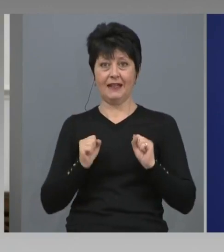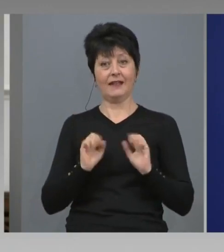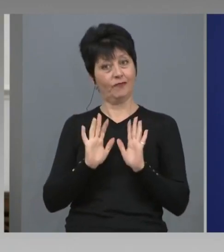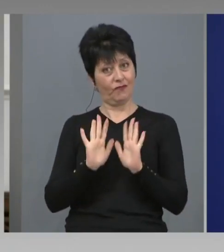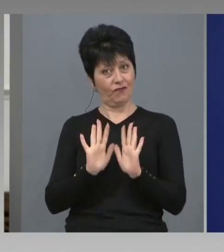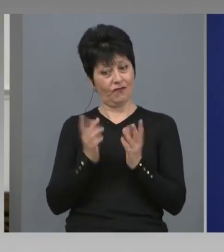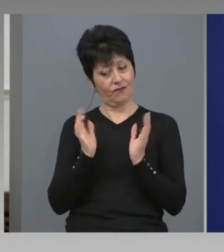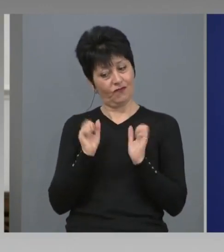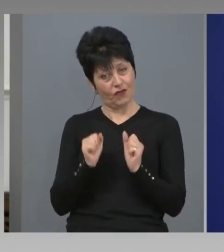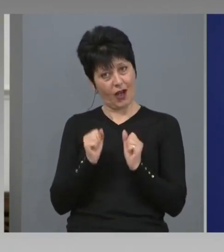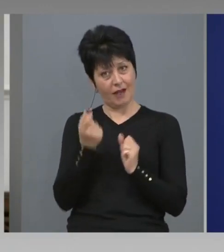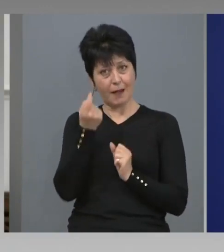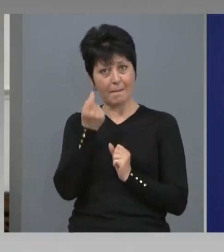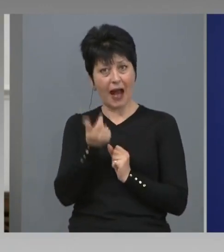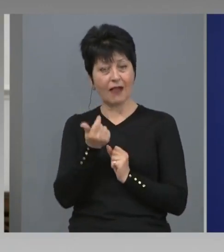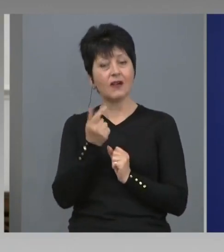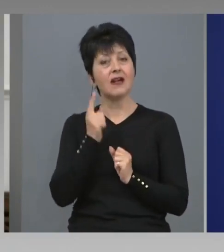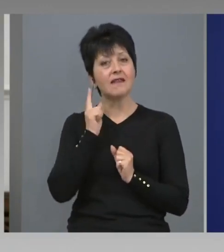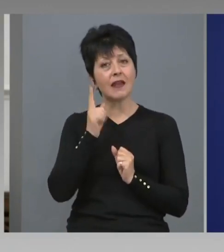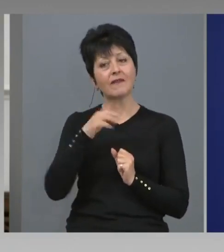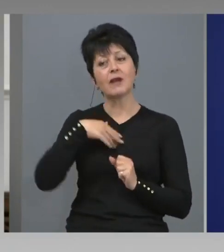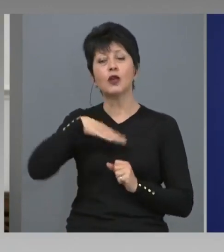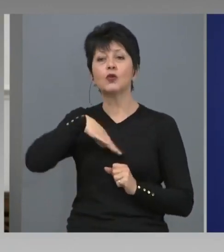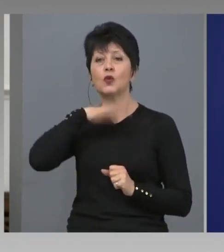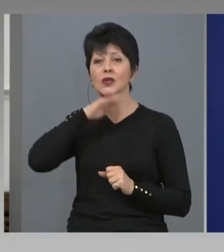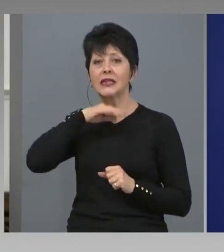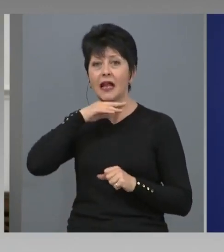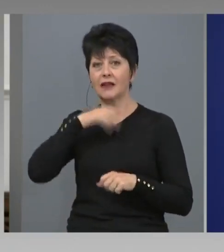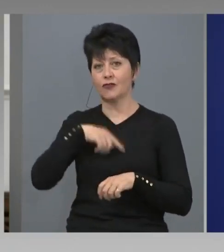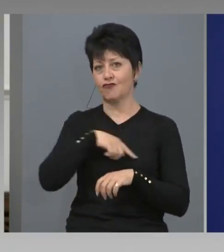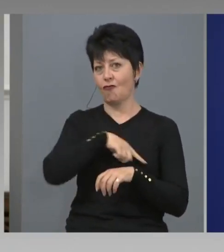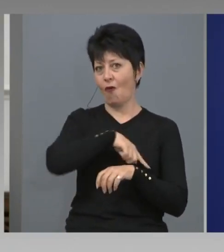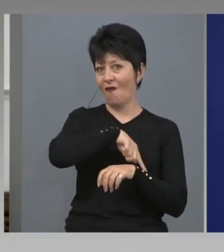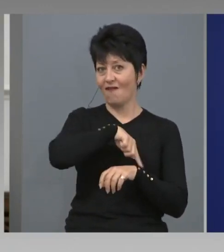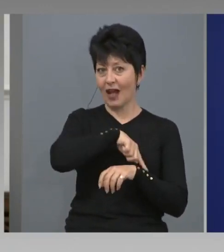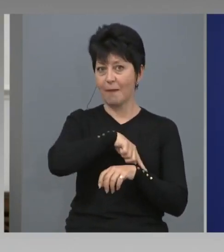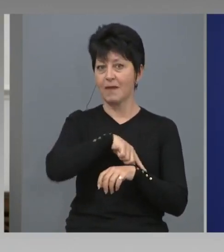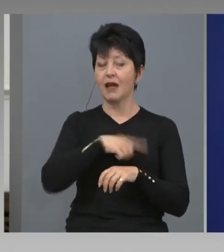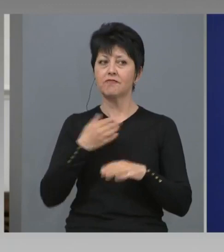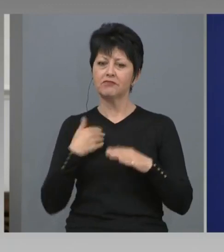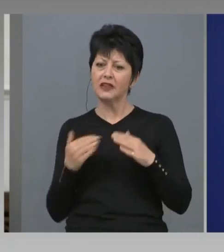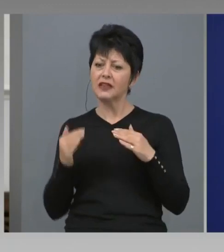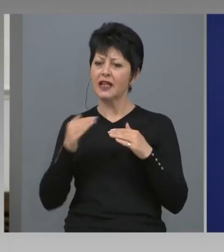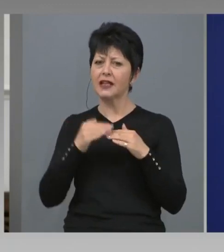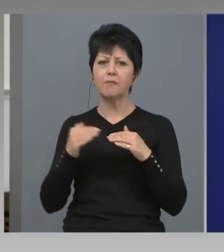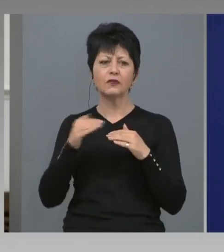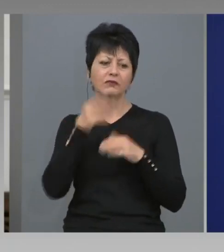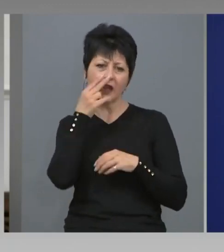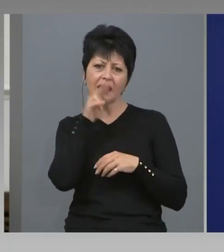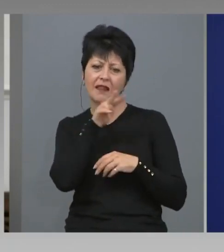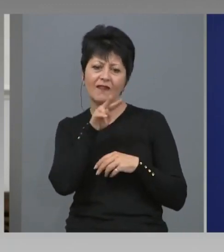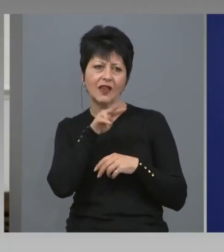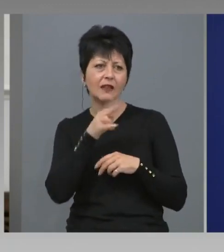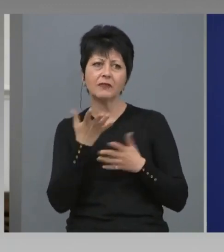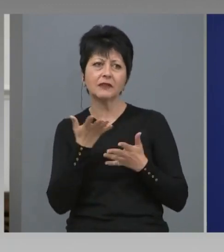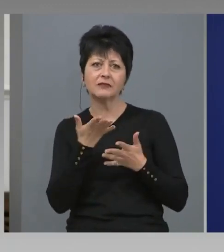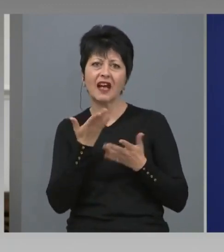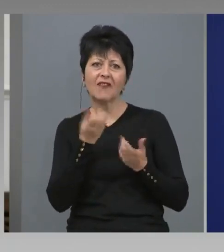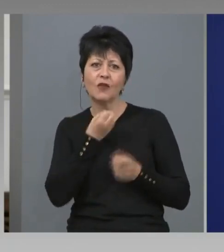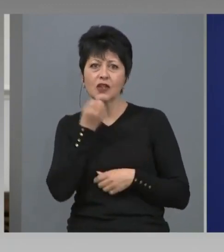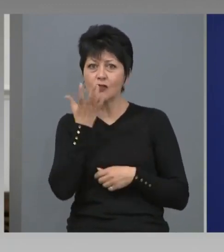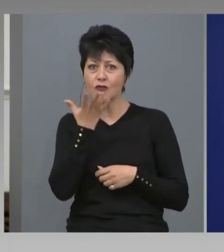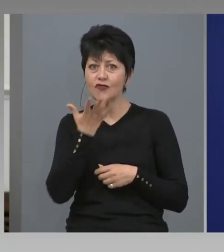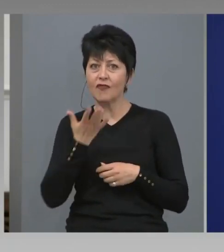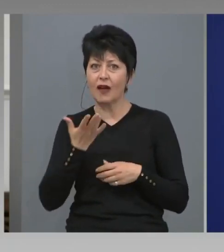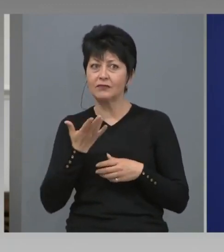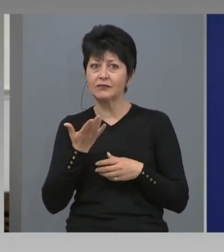Наистина. Трябва да има достатъчно време да се натрупат данни, какво се случва и има ли влошаване на